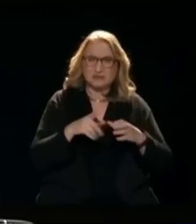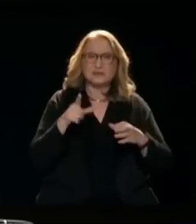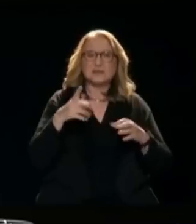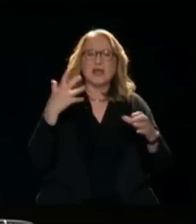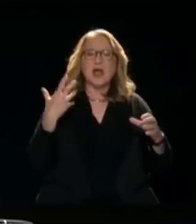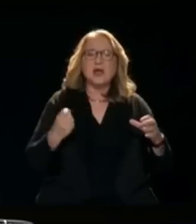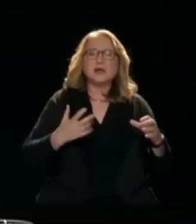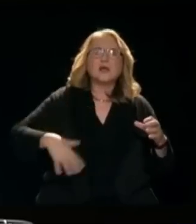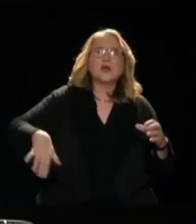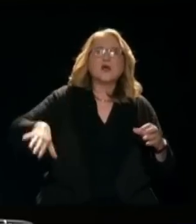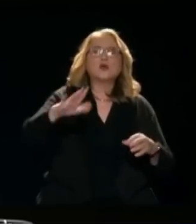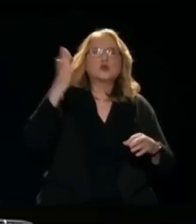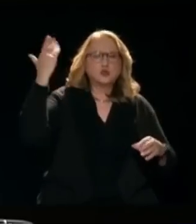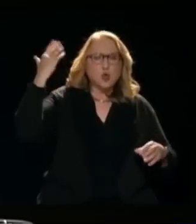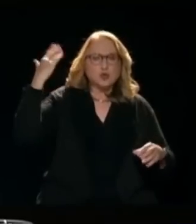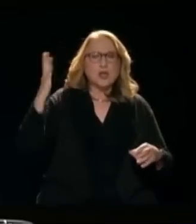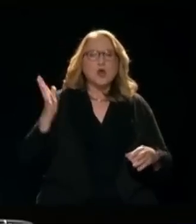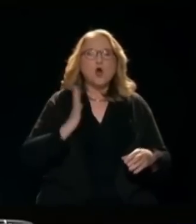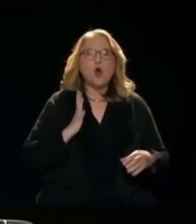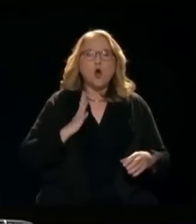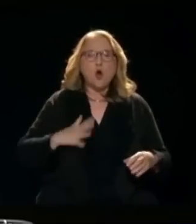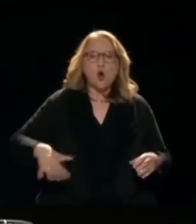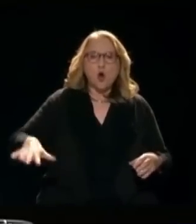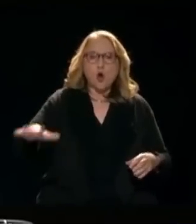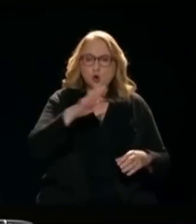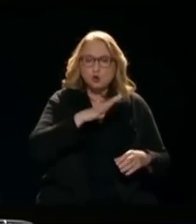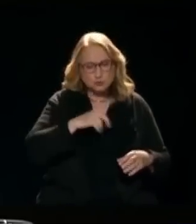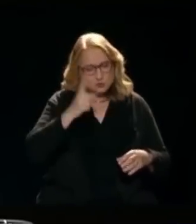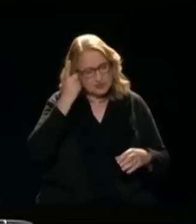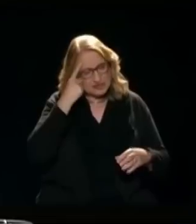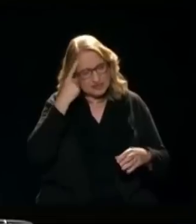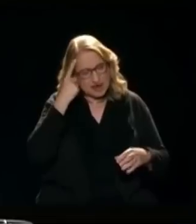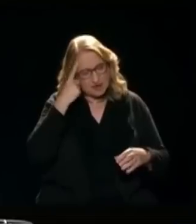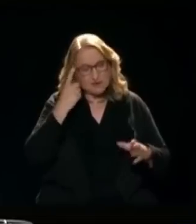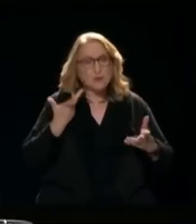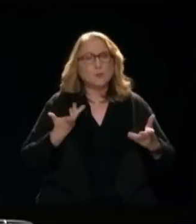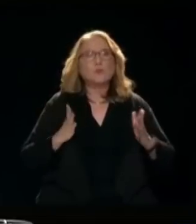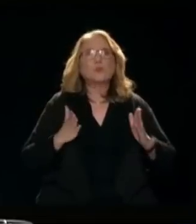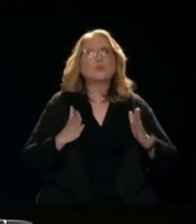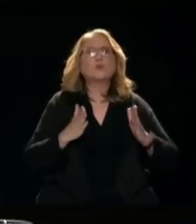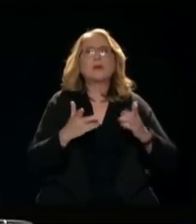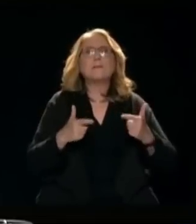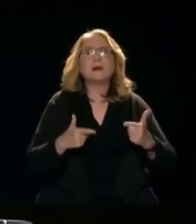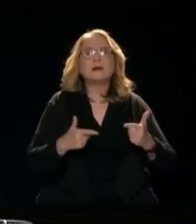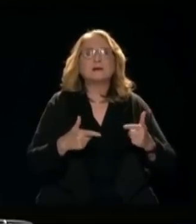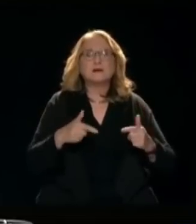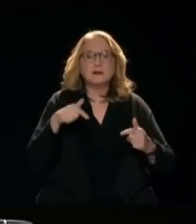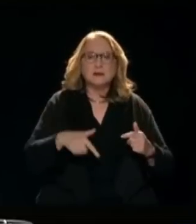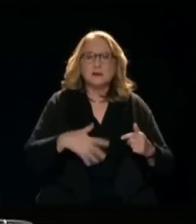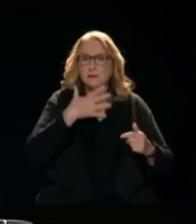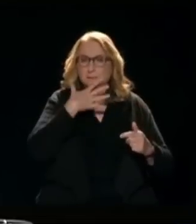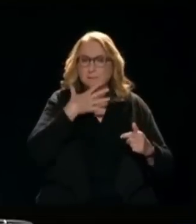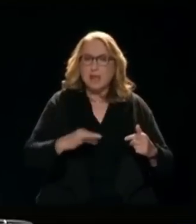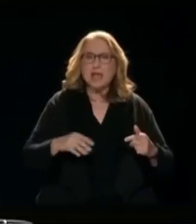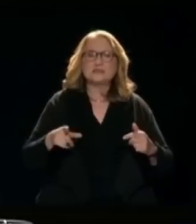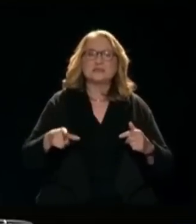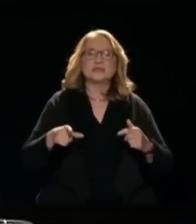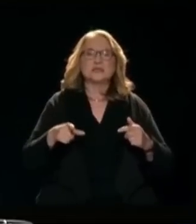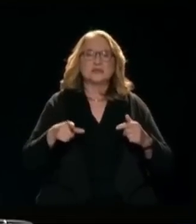που κατανοούσε την εποχή εκείνη ότι πηγαίνουμε σε αυτό που βιώνουμε μέχρι και σήμερα, σε ένα